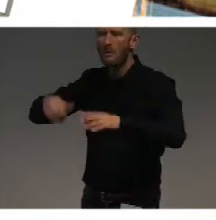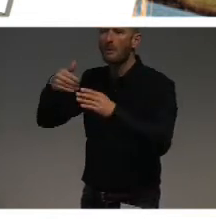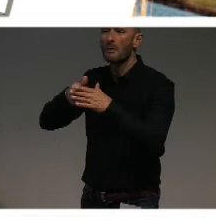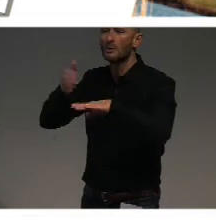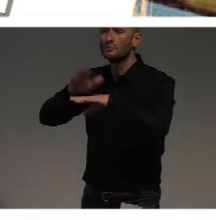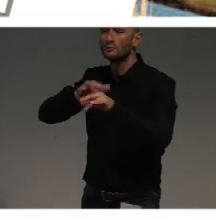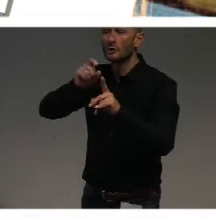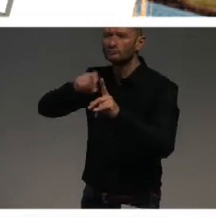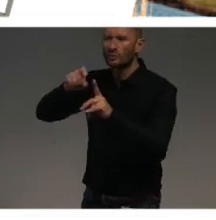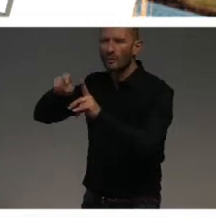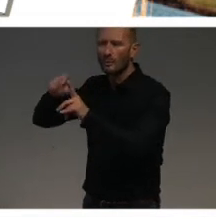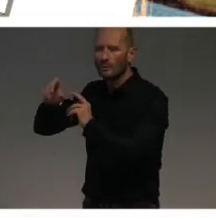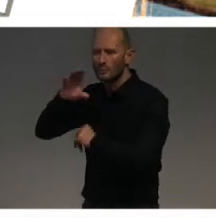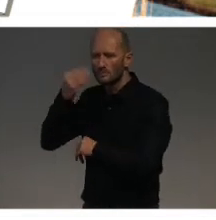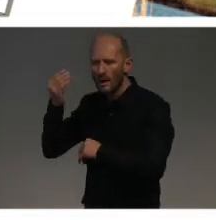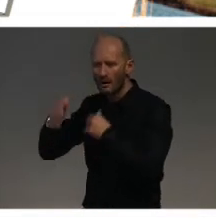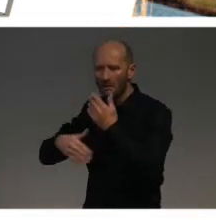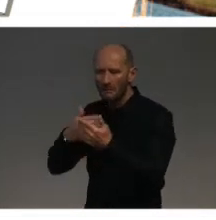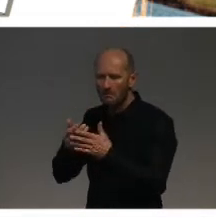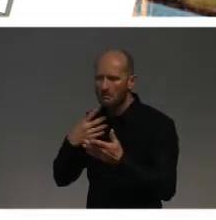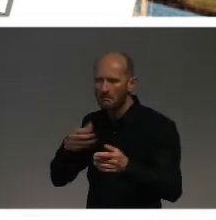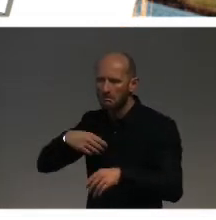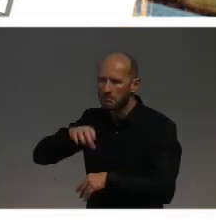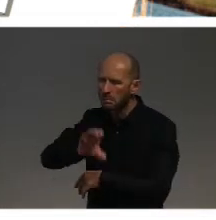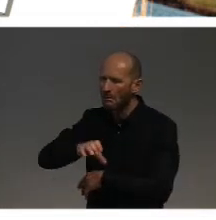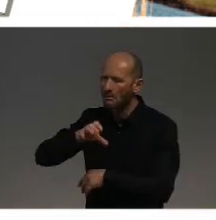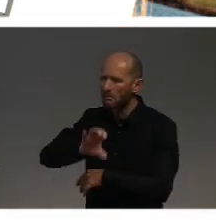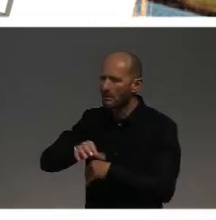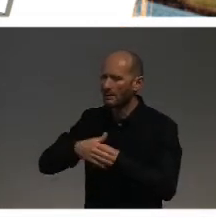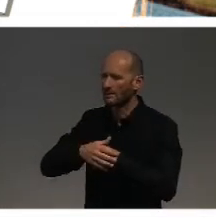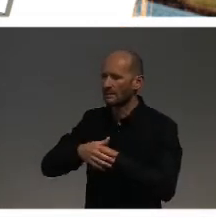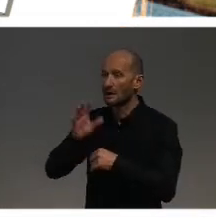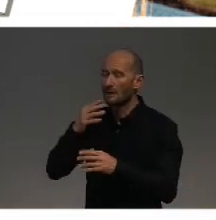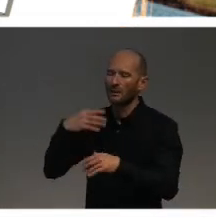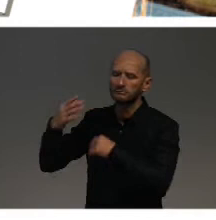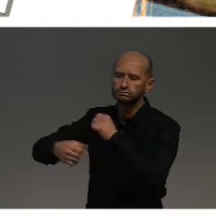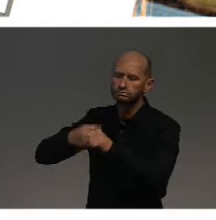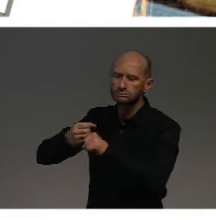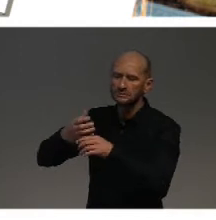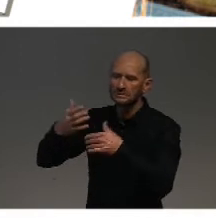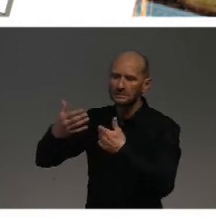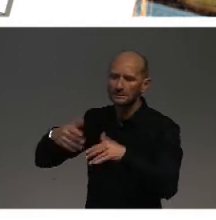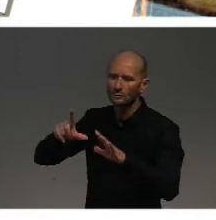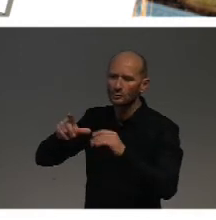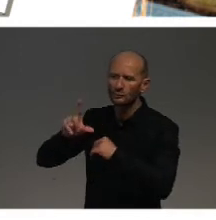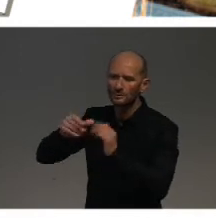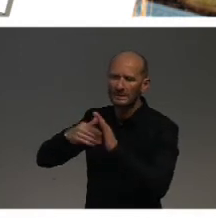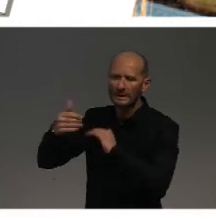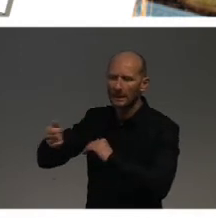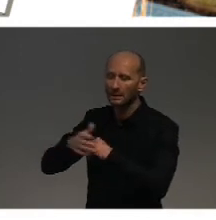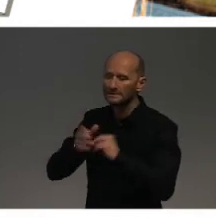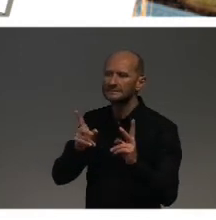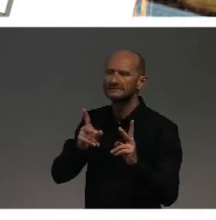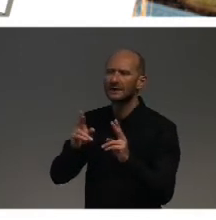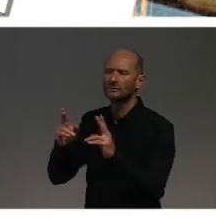des années 90, et qui, en 2001, s'est soldé par ce qu'on appelle le séquençage du génome. Sauf que aujourd'hui, on sait